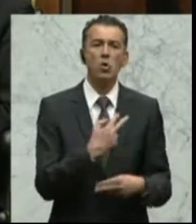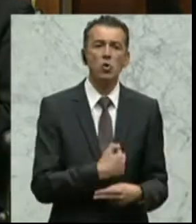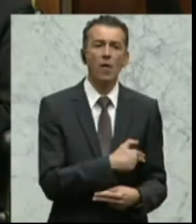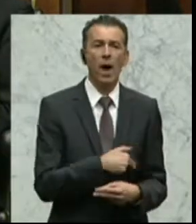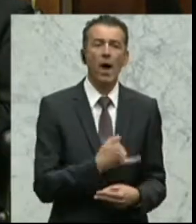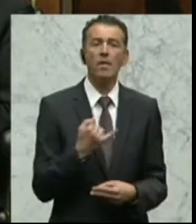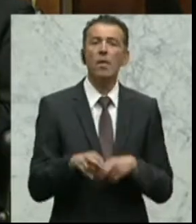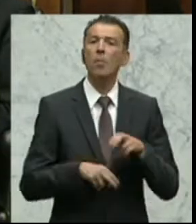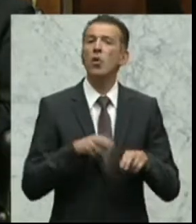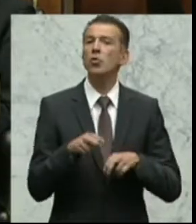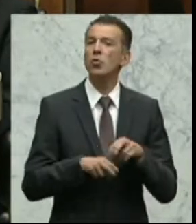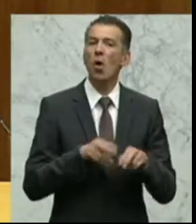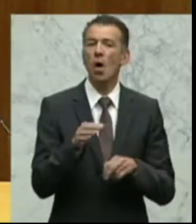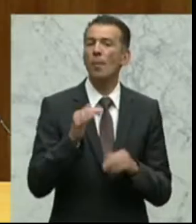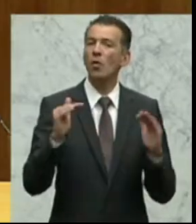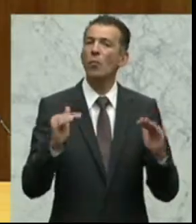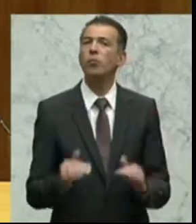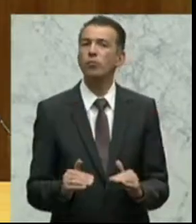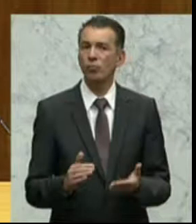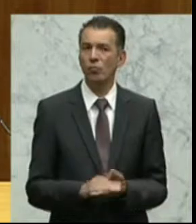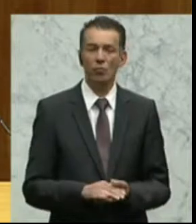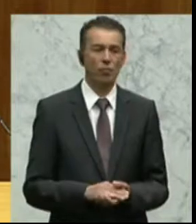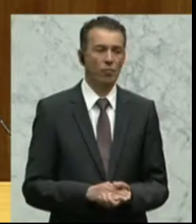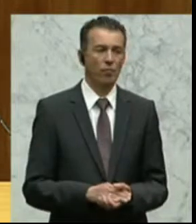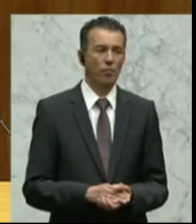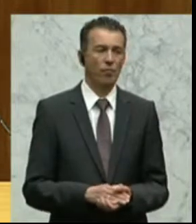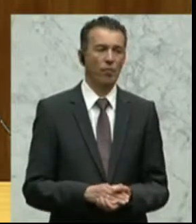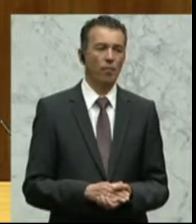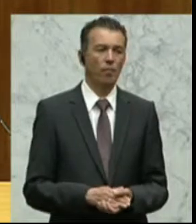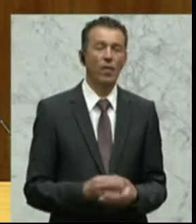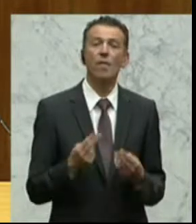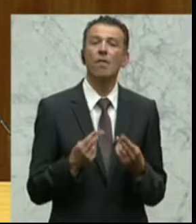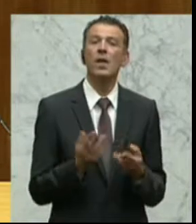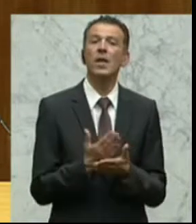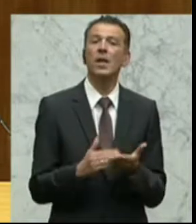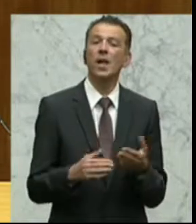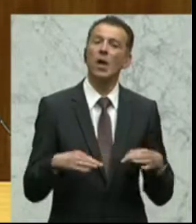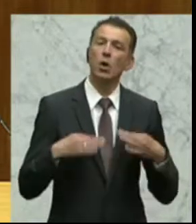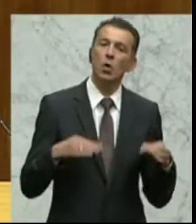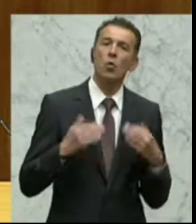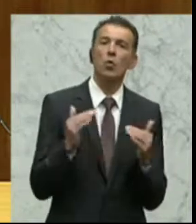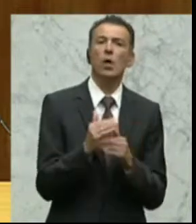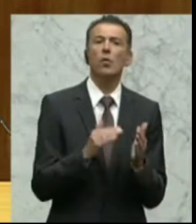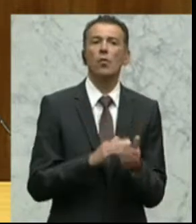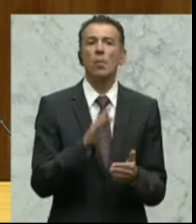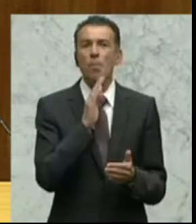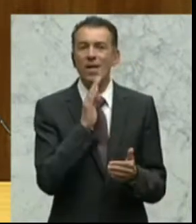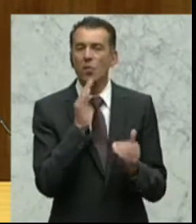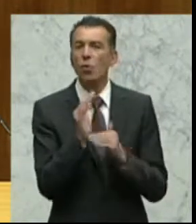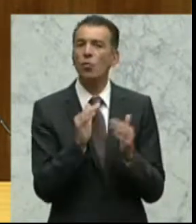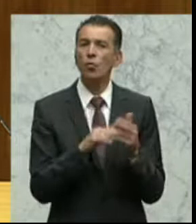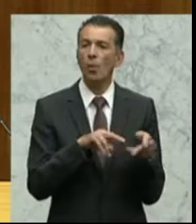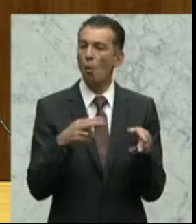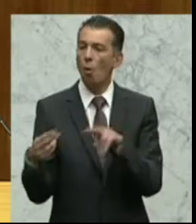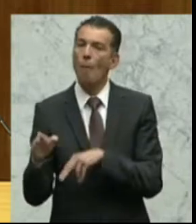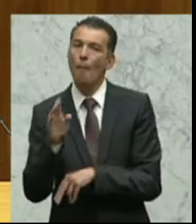und Abgabenquote haben, wenn wesentliche Teile vom Gesundheitssystem, Pensionssystem privatisiert sind, weil die